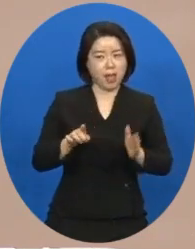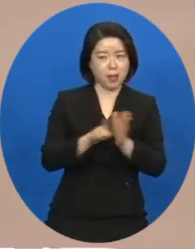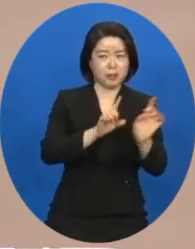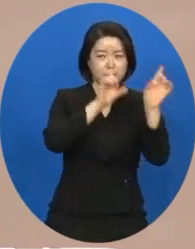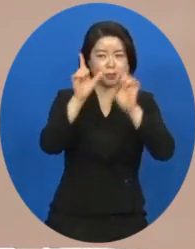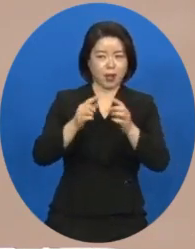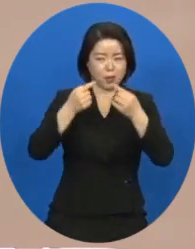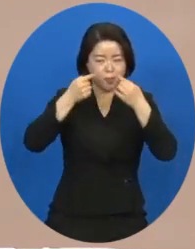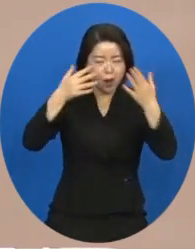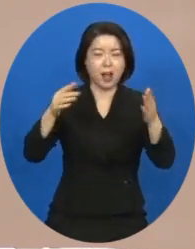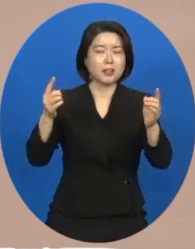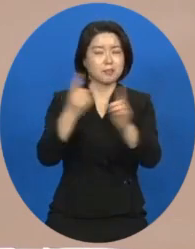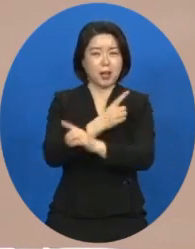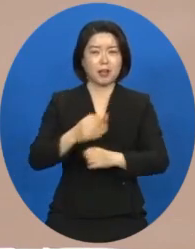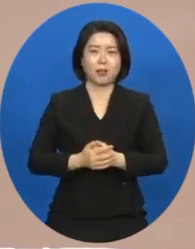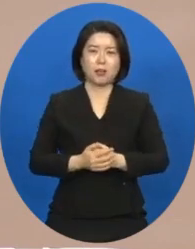텐데